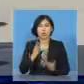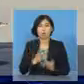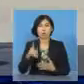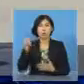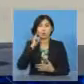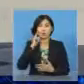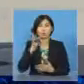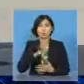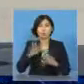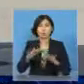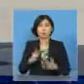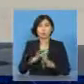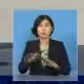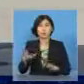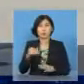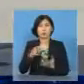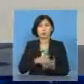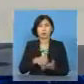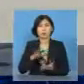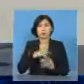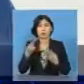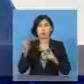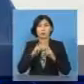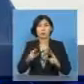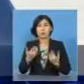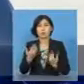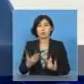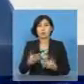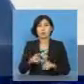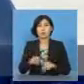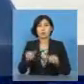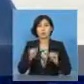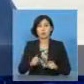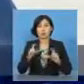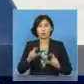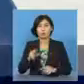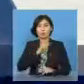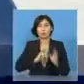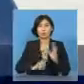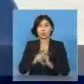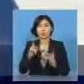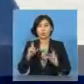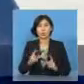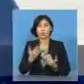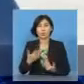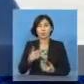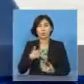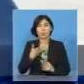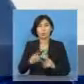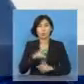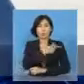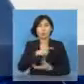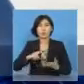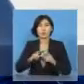Ұялы телефон, компьютер баланың бәріне жетпейді. Басқа мектептер санитарлық талапты сақтай отырып, жұмысын бастап жатыр. Сондықтан бізде